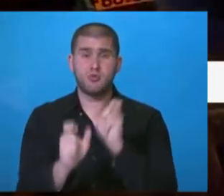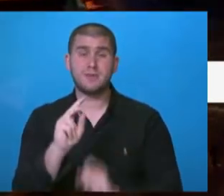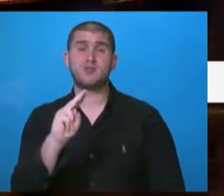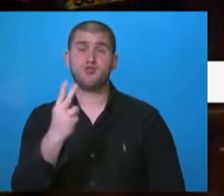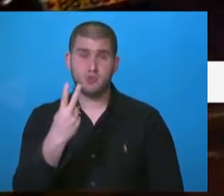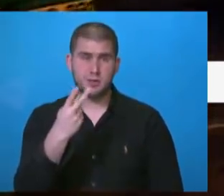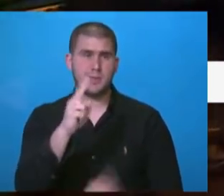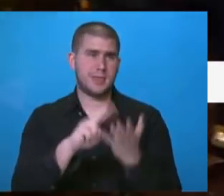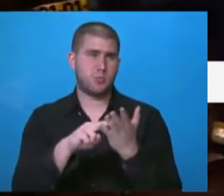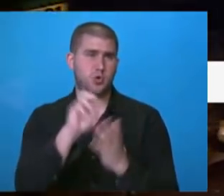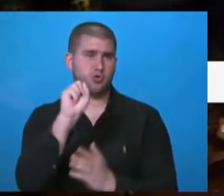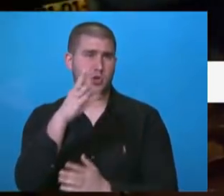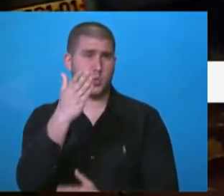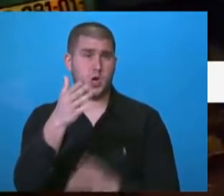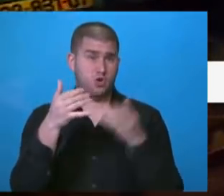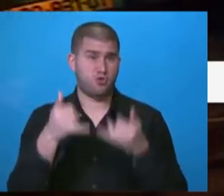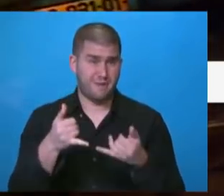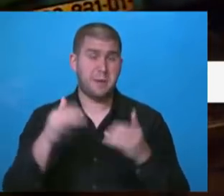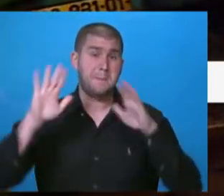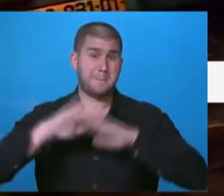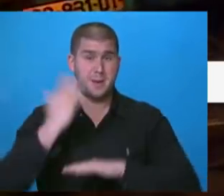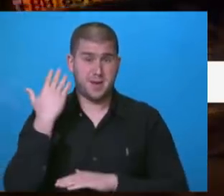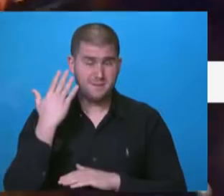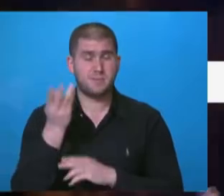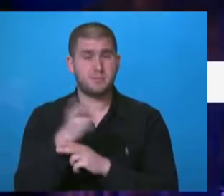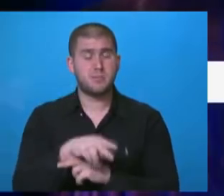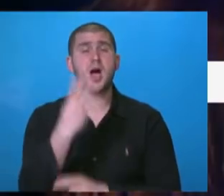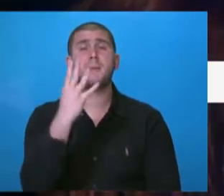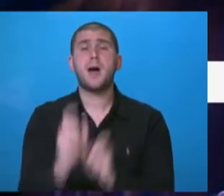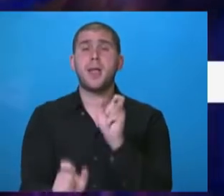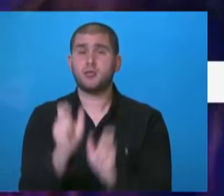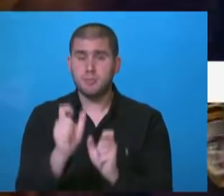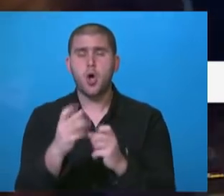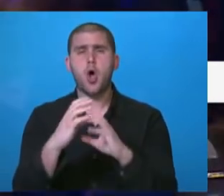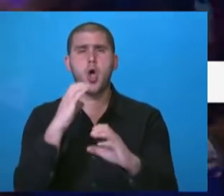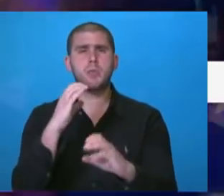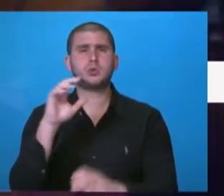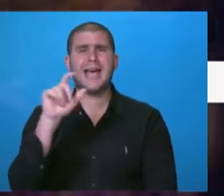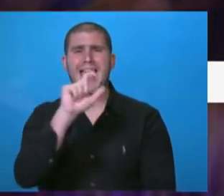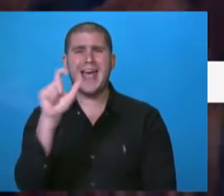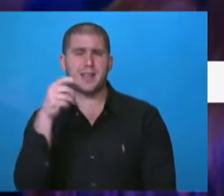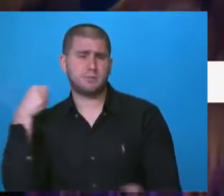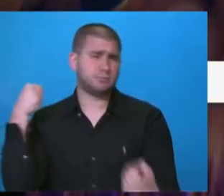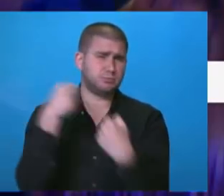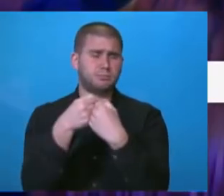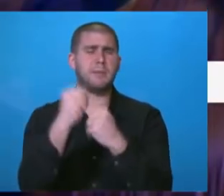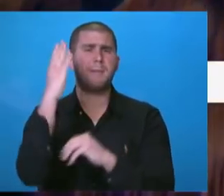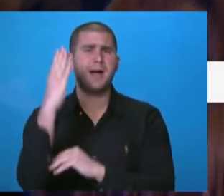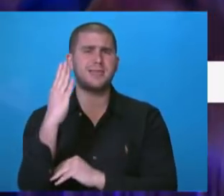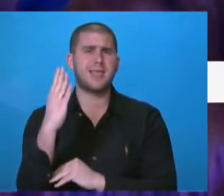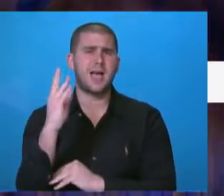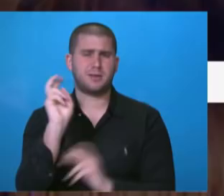אלה התמונות שאנחנו רואים עכשיו, בשעות הערב, נהרגו ארבעה בני אדם כשאוטובוס של אגד התנגש בעוצמה בתחנה לאיסוף